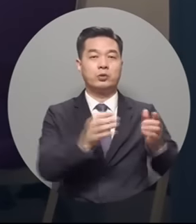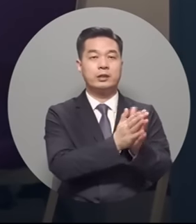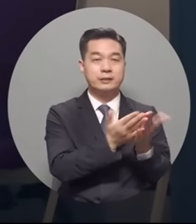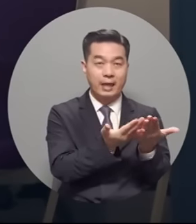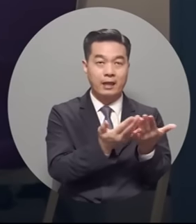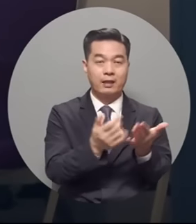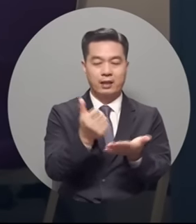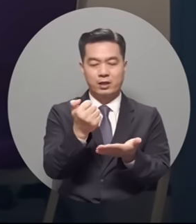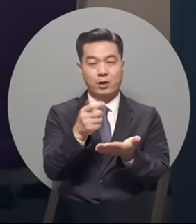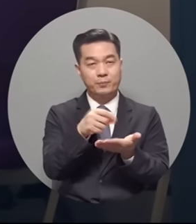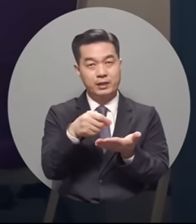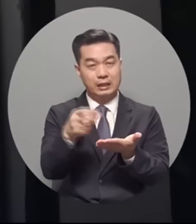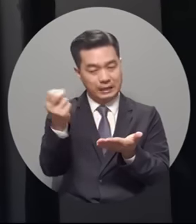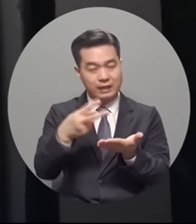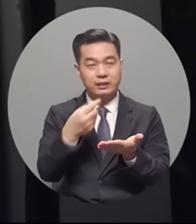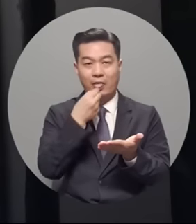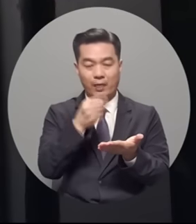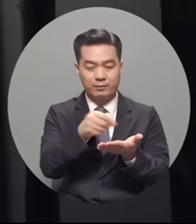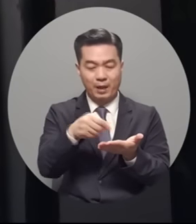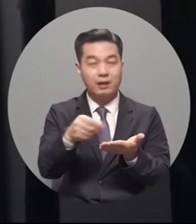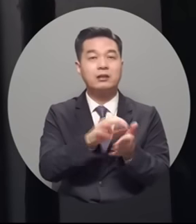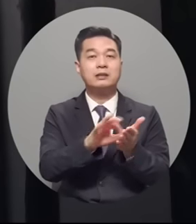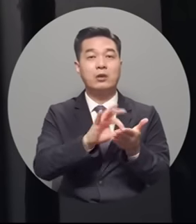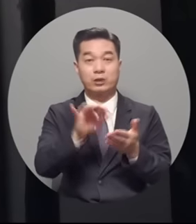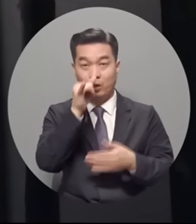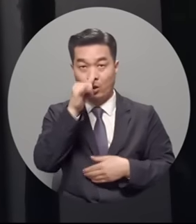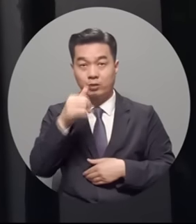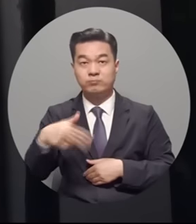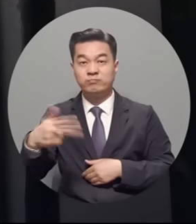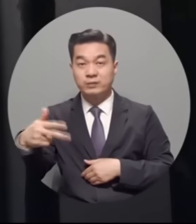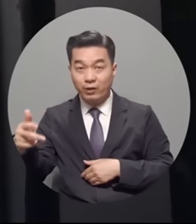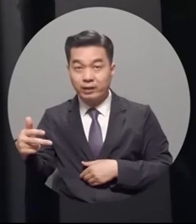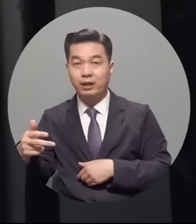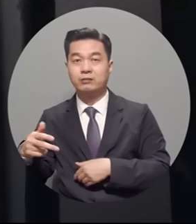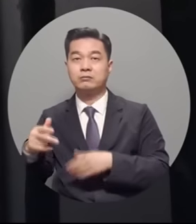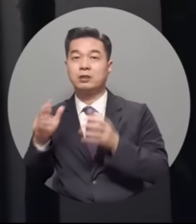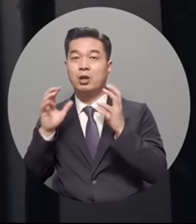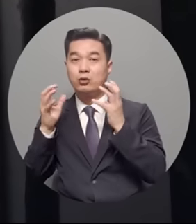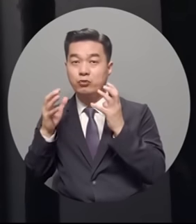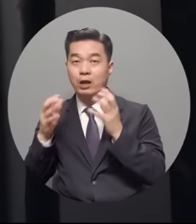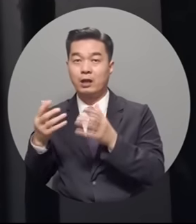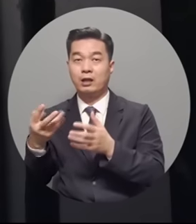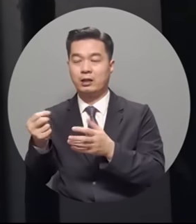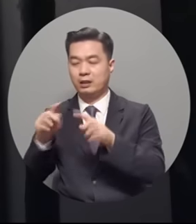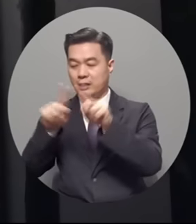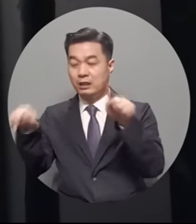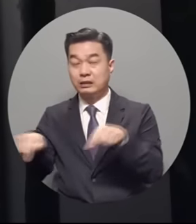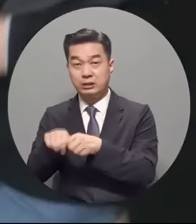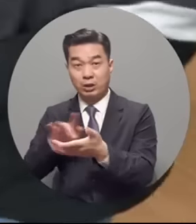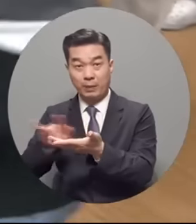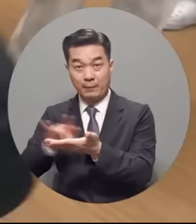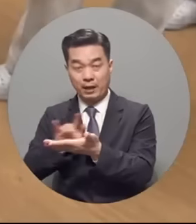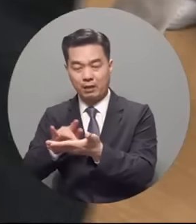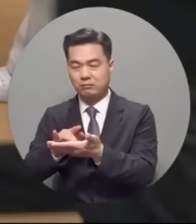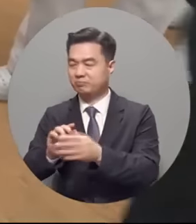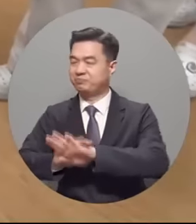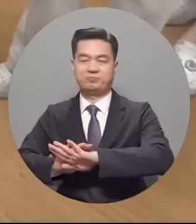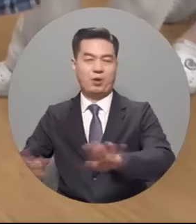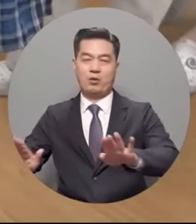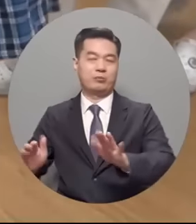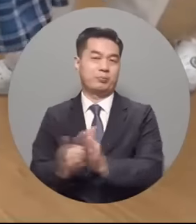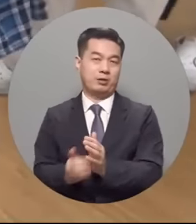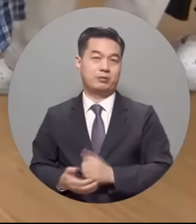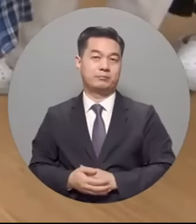연필을 다시 활용하기 시작했고 스웨덴은 유치원에서의 디지털 기기 사용 방침을 전면 백지화했습니다. 디지털